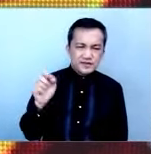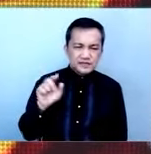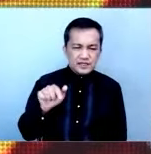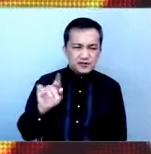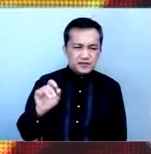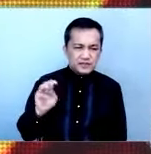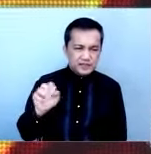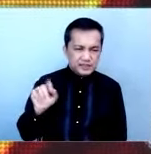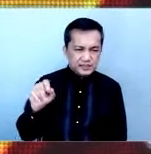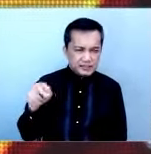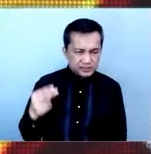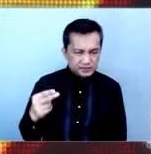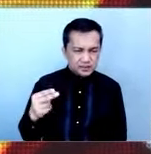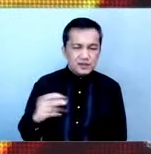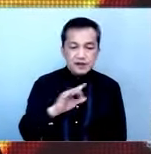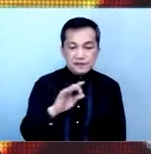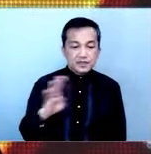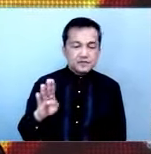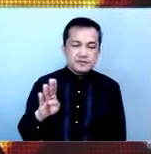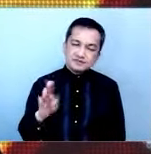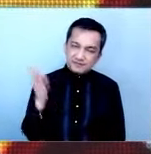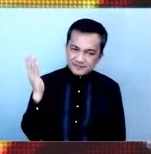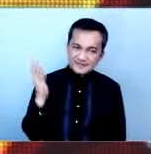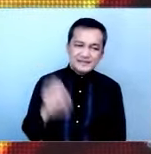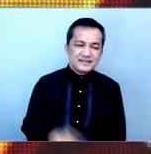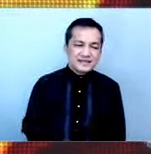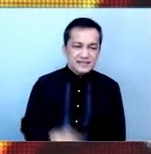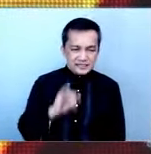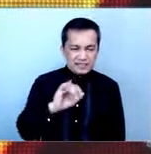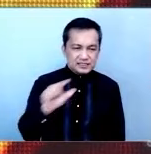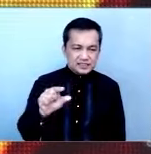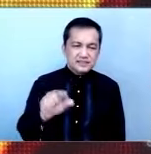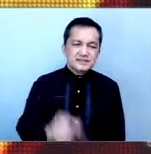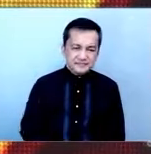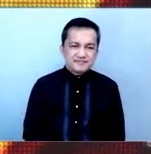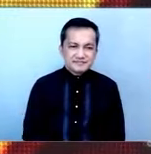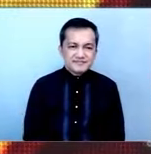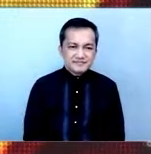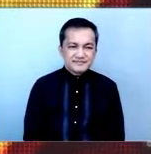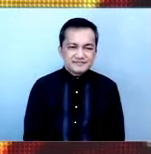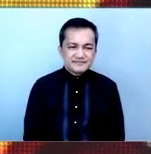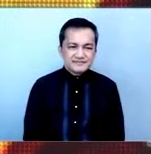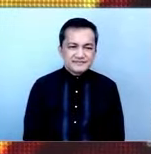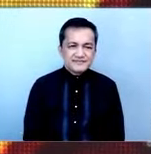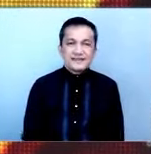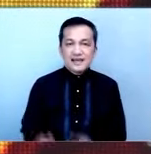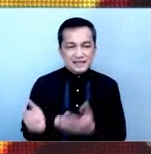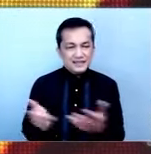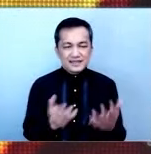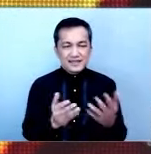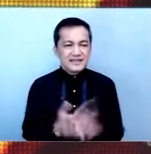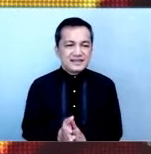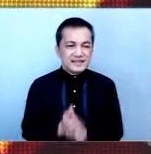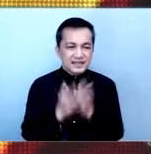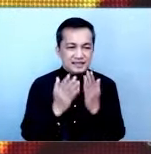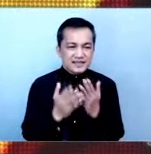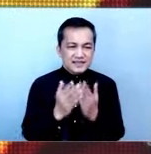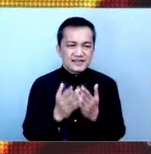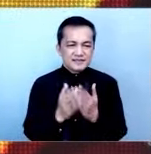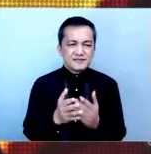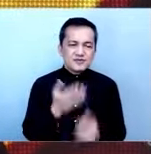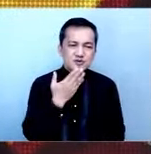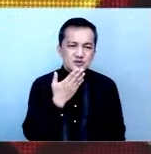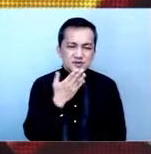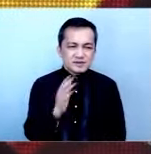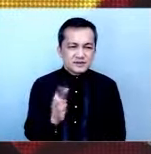www.fib.com.ph or Facebook, Fruits in Bloom, Instagram, Fruits in Bloom po. Ayan, maraming salamat sa napakatamis na